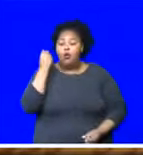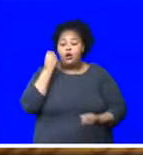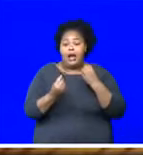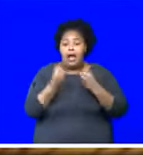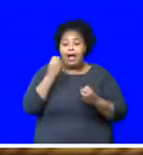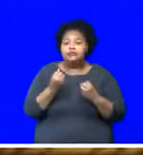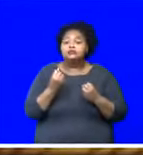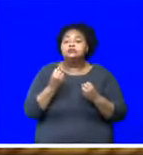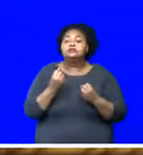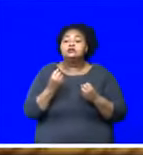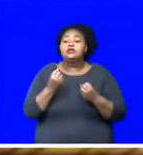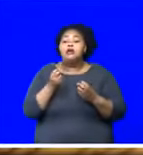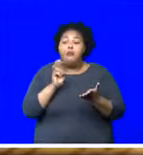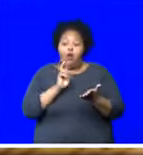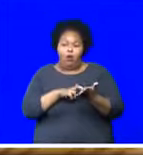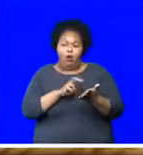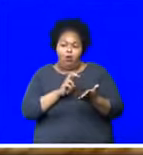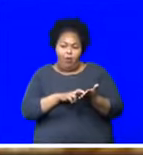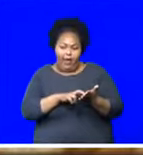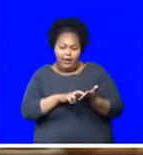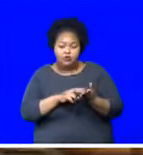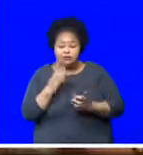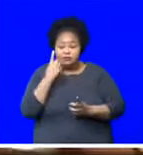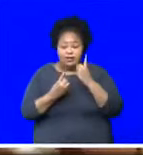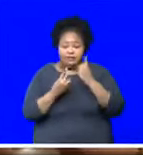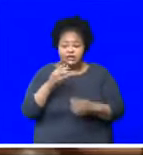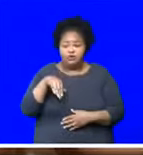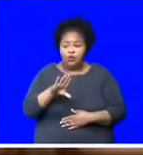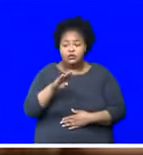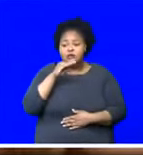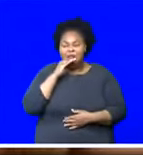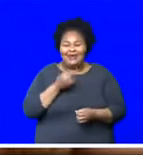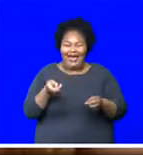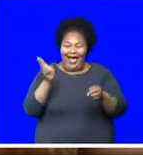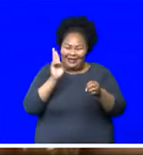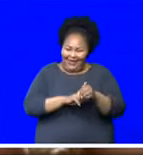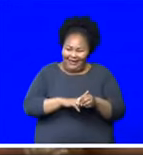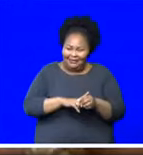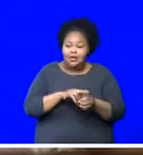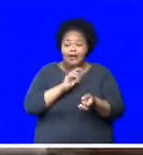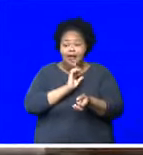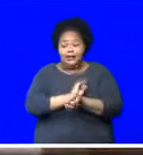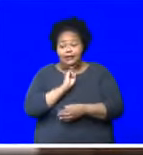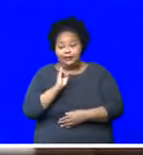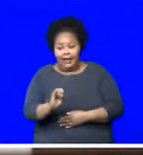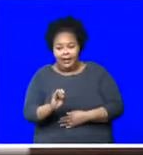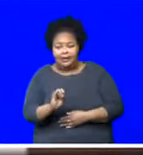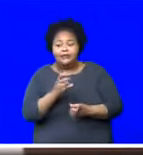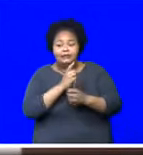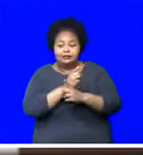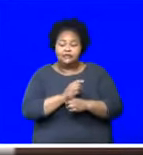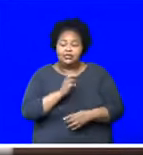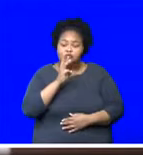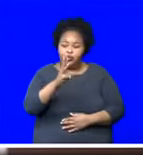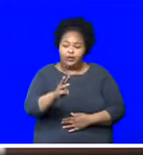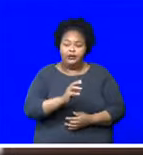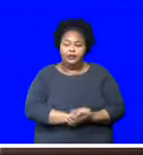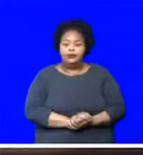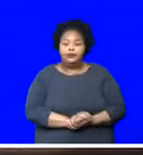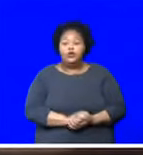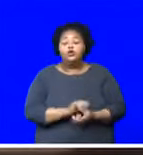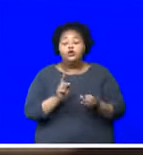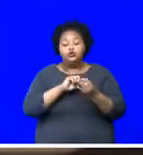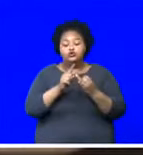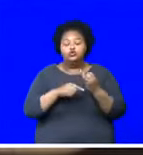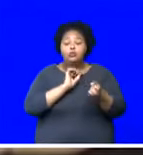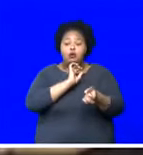phansi. Lokuta ucalela phansi kutekwa kwalelicala lekubulala kuphela. Labasolwa baboshelwa